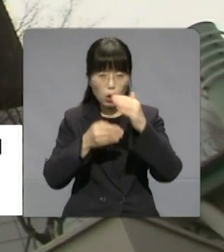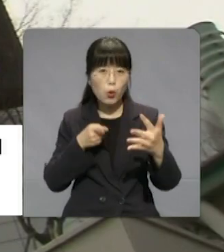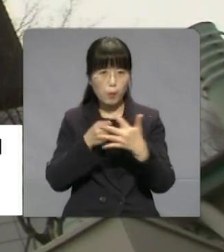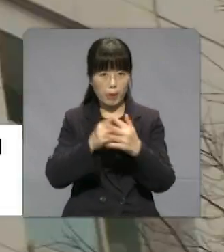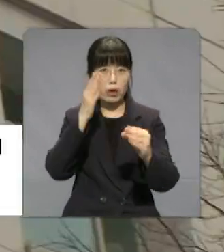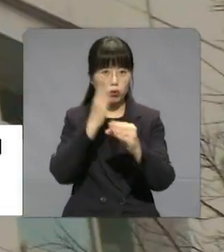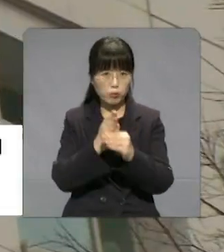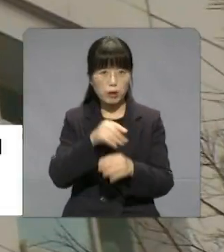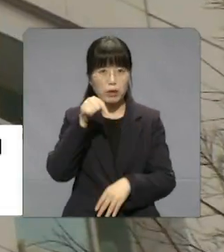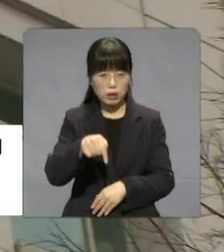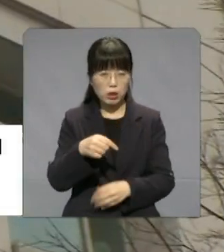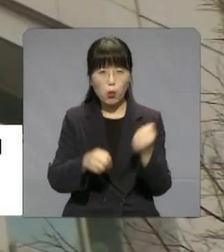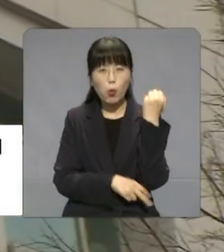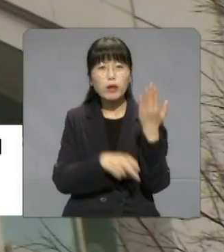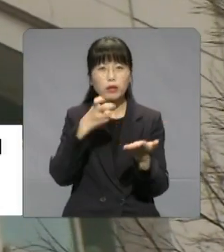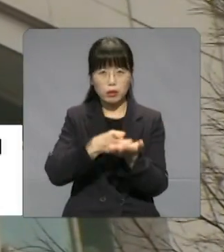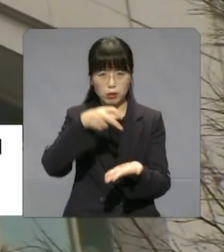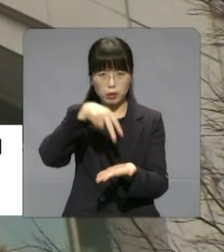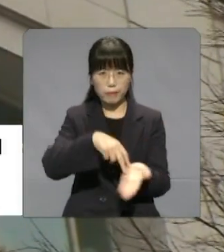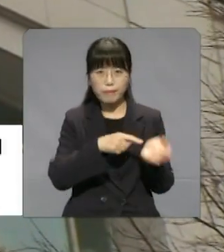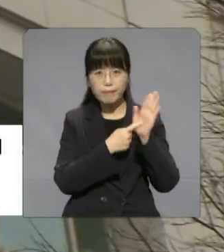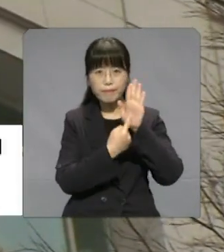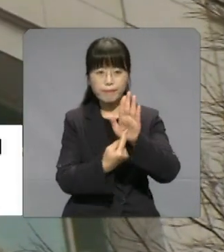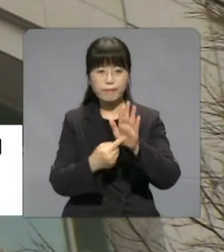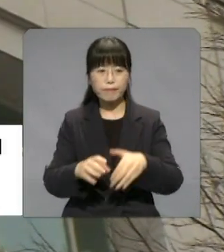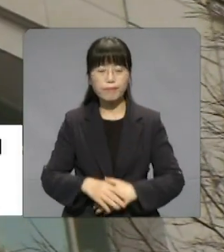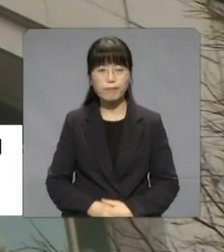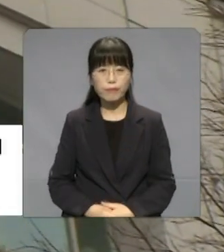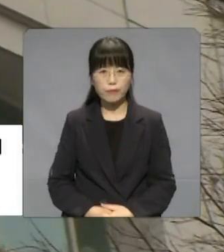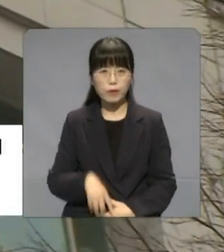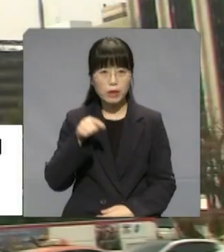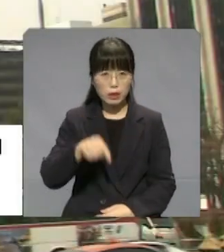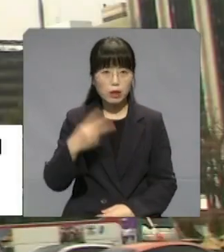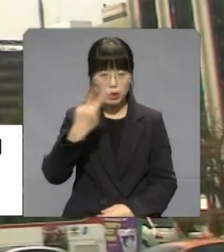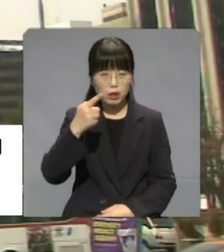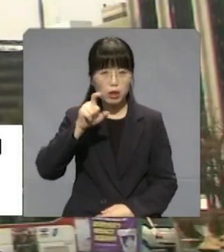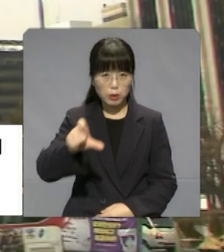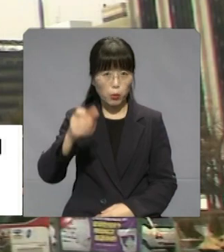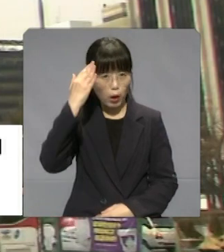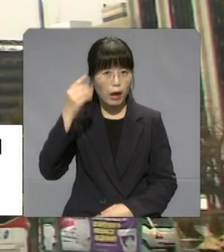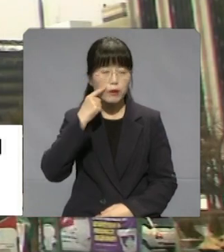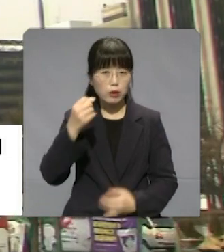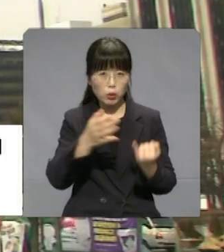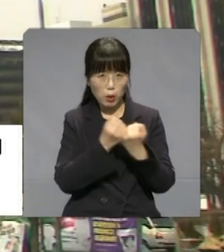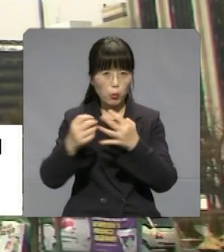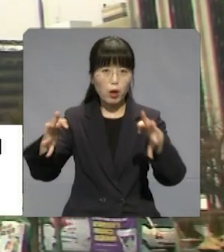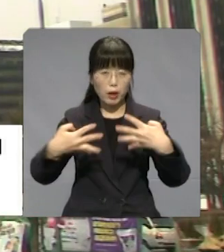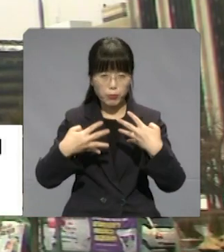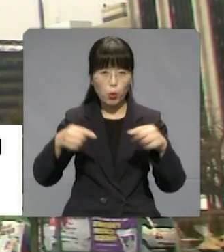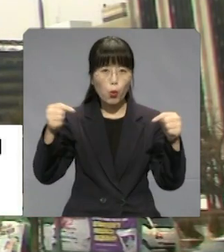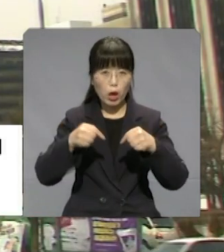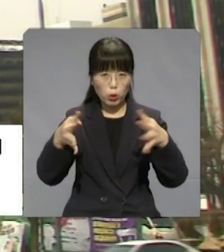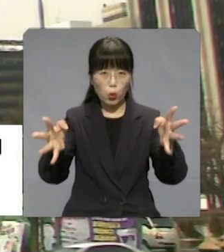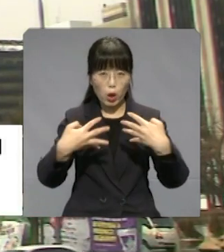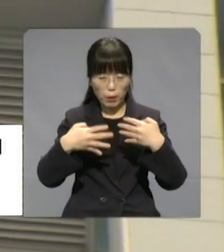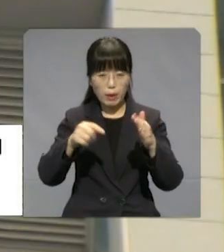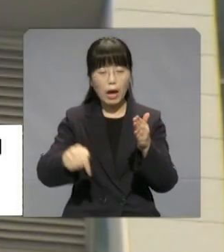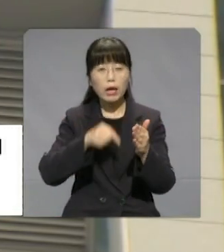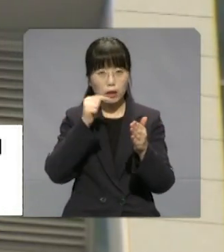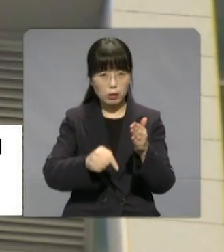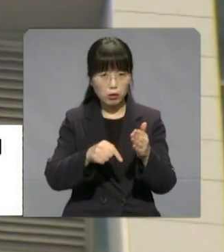중이라며 이런 원칙적인 입장을 밝혔습니다이는 2015년 한열 위안부 합의라는 외교 합의의 틀